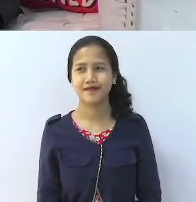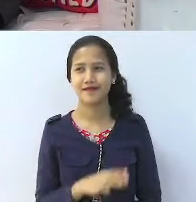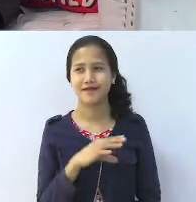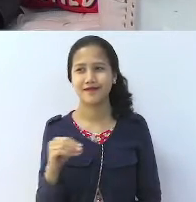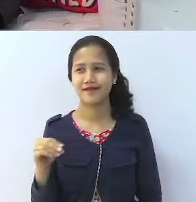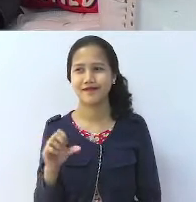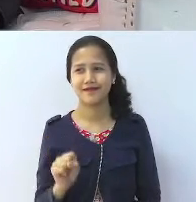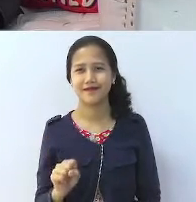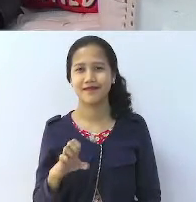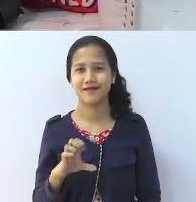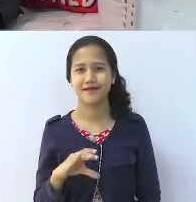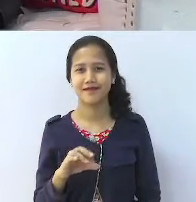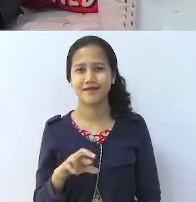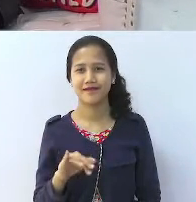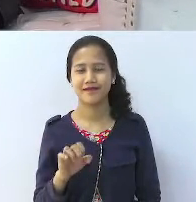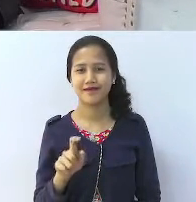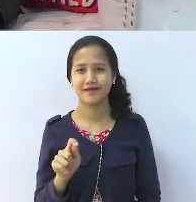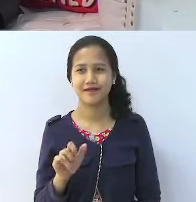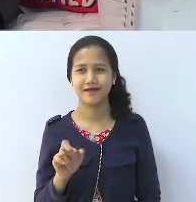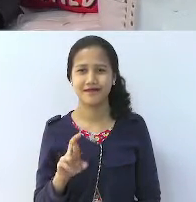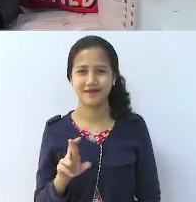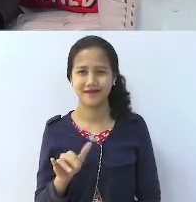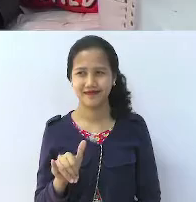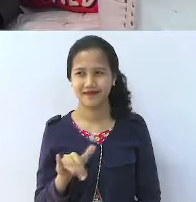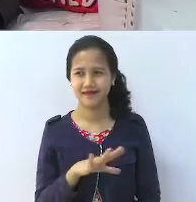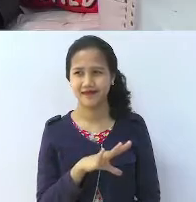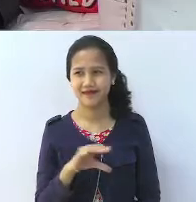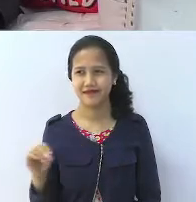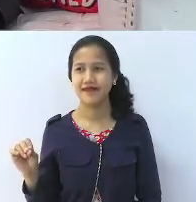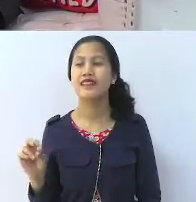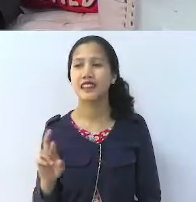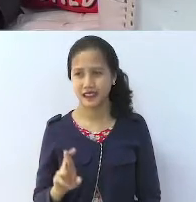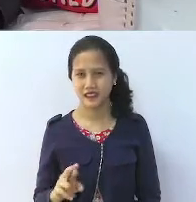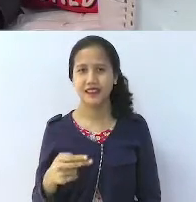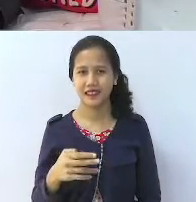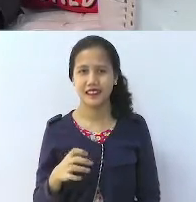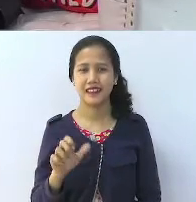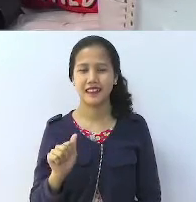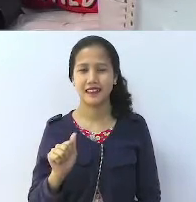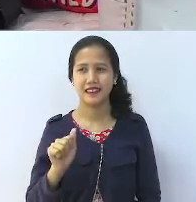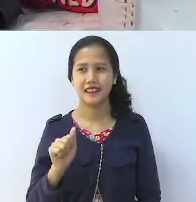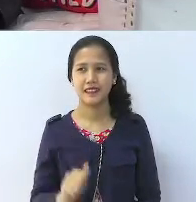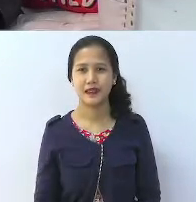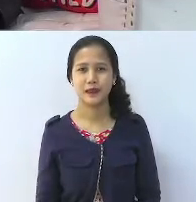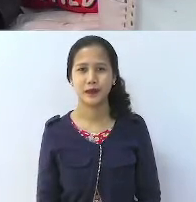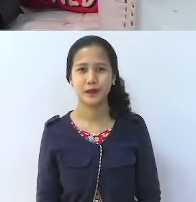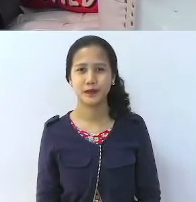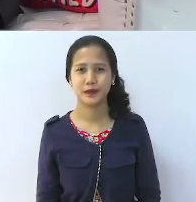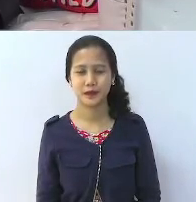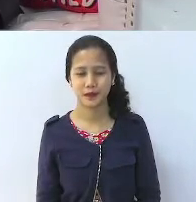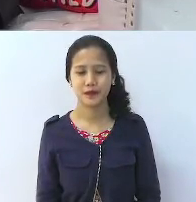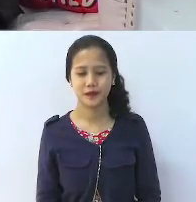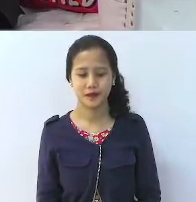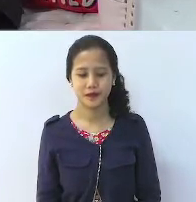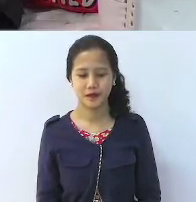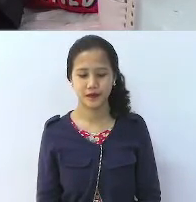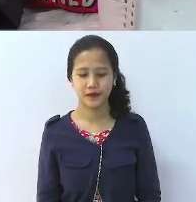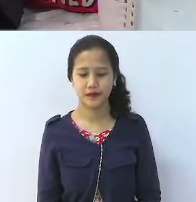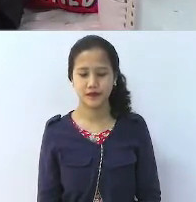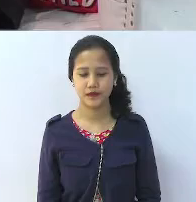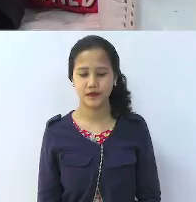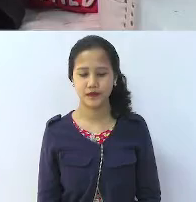oo. At ang vice president po nila ay walang iba kundi si Sir Gerard Espiritu. Ayan.